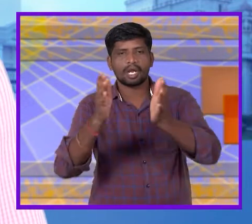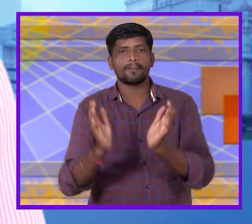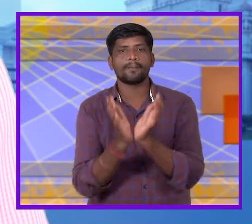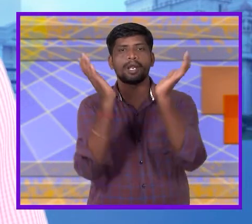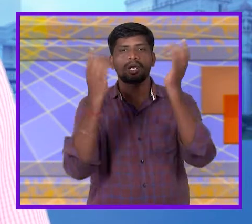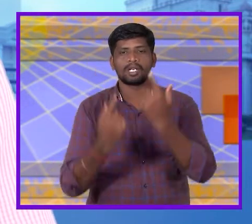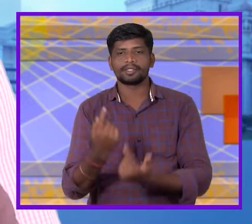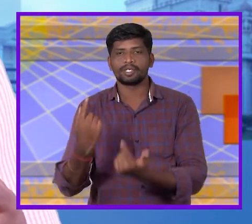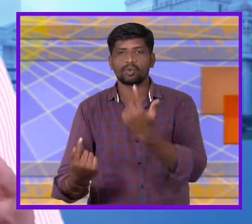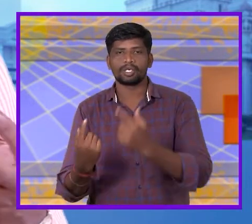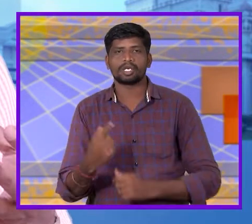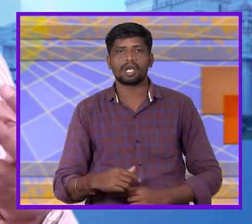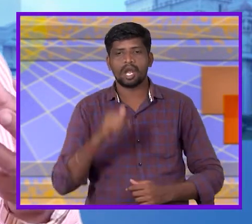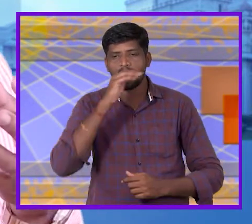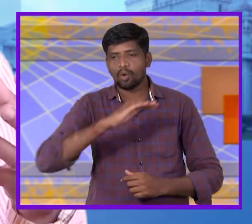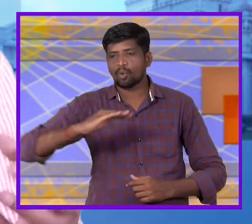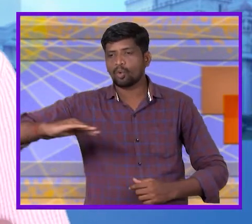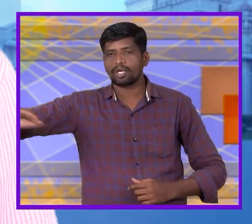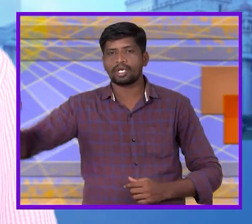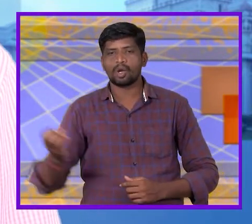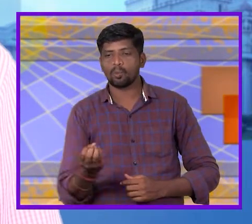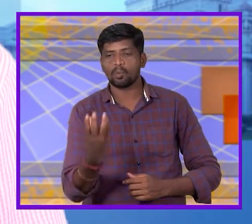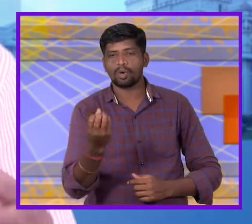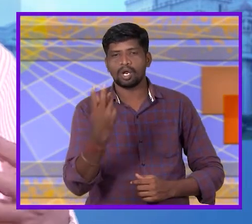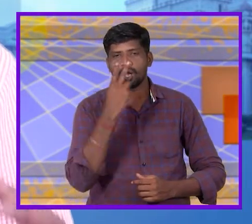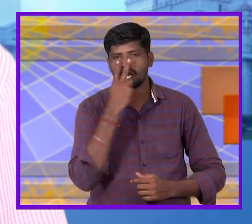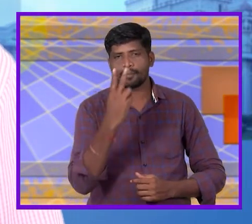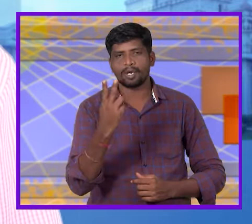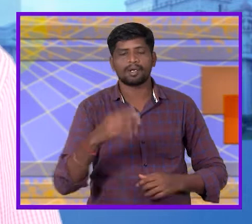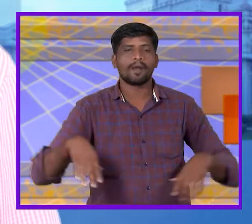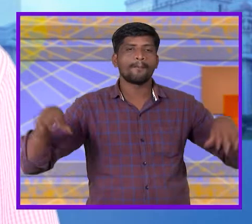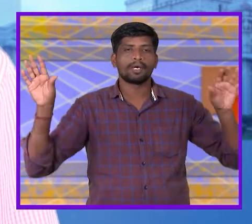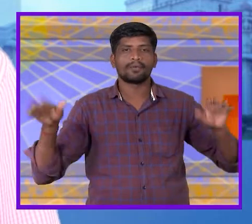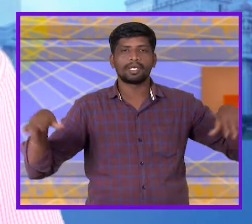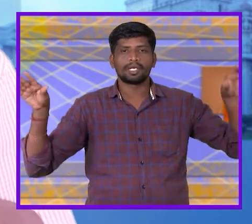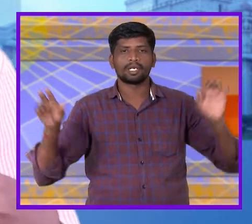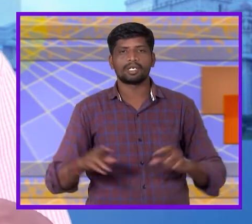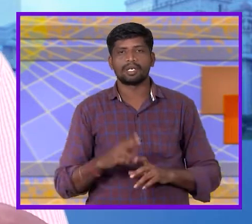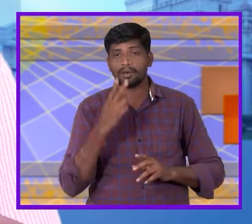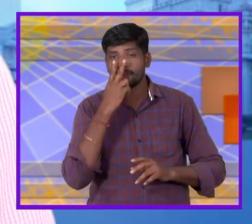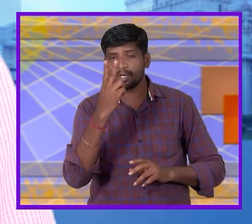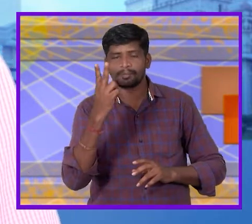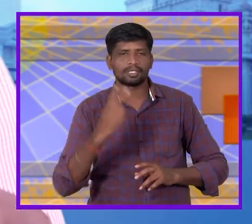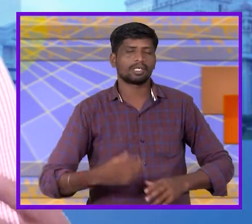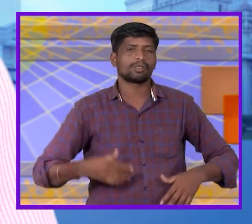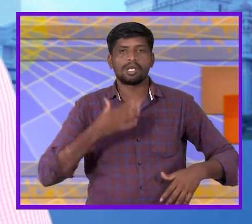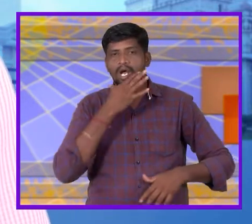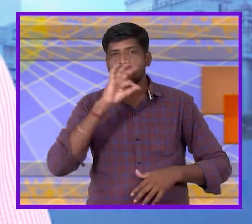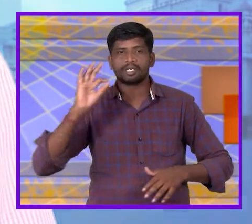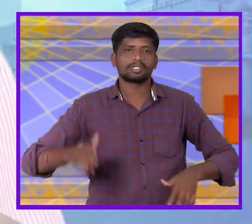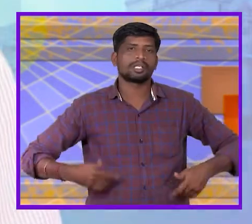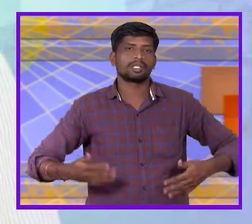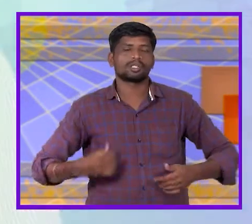கொடிகள், அப்படி மலர்ந்து மனம் வீசக்கூடிய மலர்கள், அருமையான பறவைகள், இதெல்லாம் ரசிக்கிறது என்பது எல்லாருக்கும்